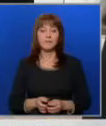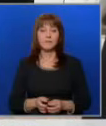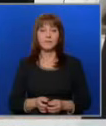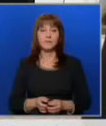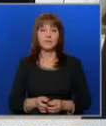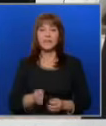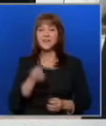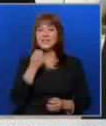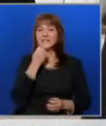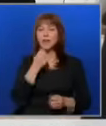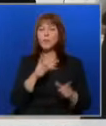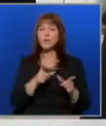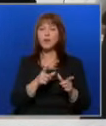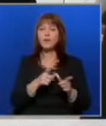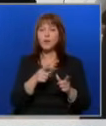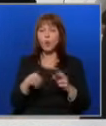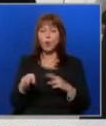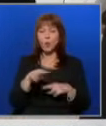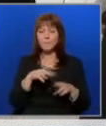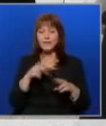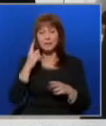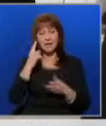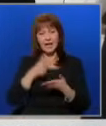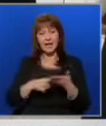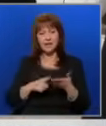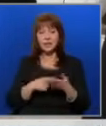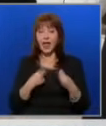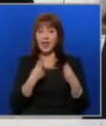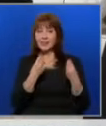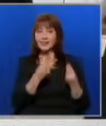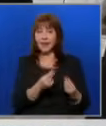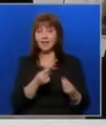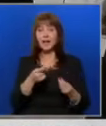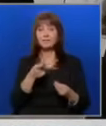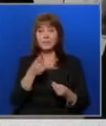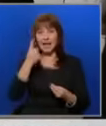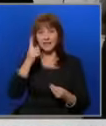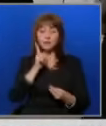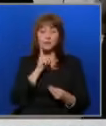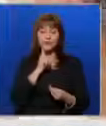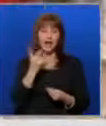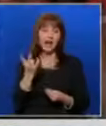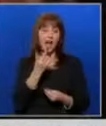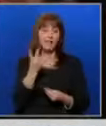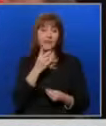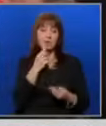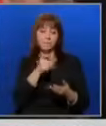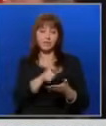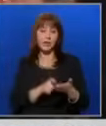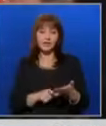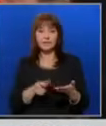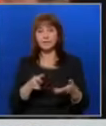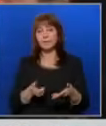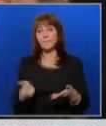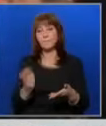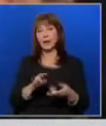Село Мамулово по грешка комисията дала на един избирател да гласува с две бюлетини. Това създаде проблем при броенето.